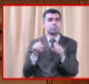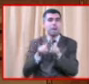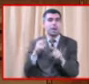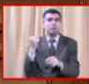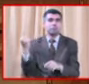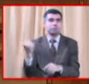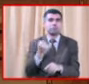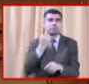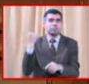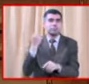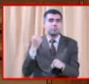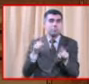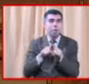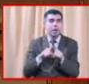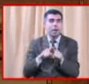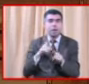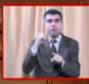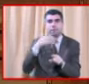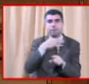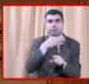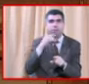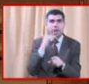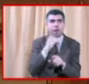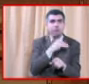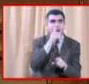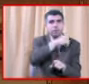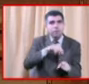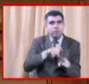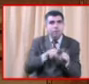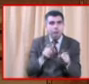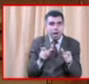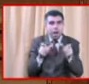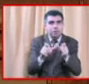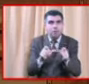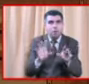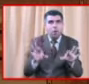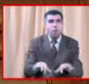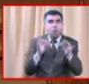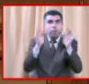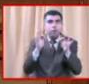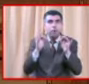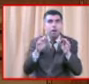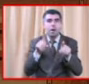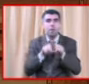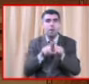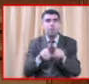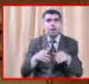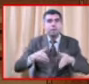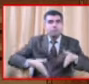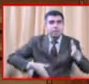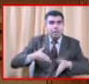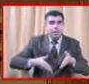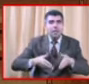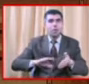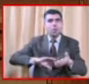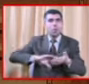ما كاينش وسائل تقنيه لانقاذ البشر. هشاشات الطرق، هشاشات